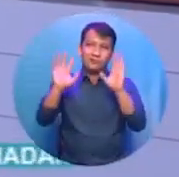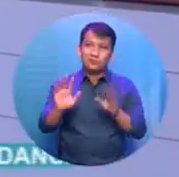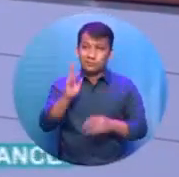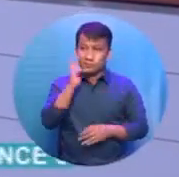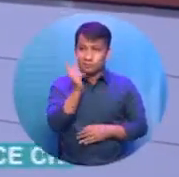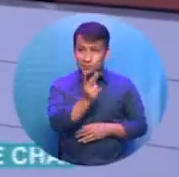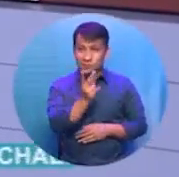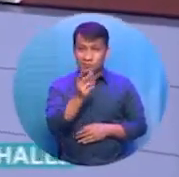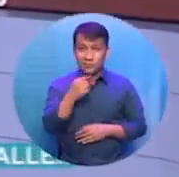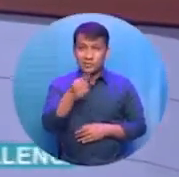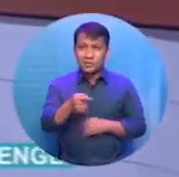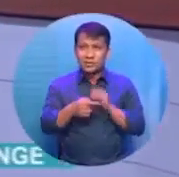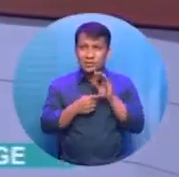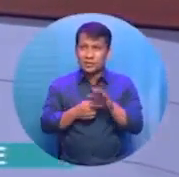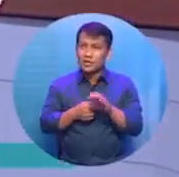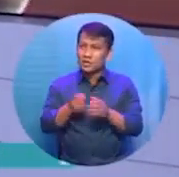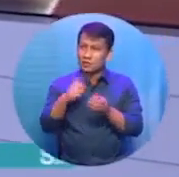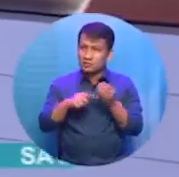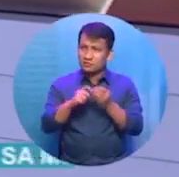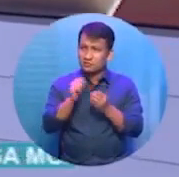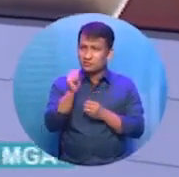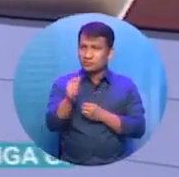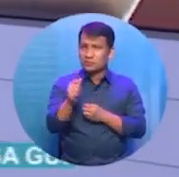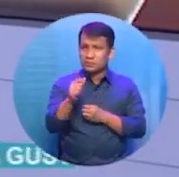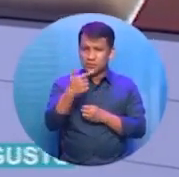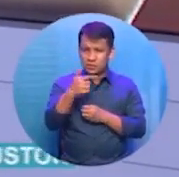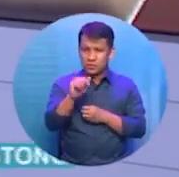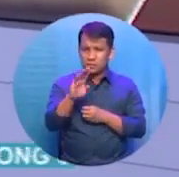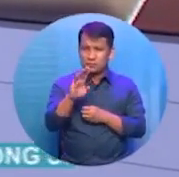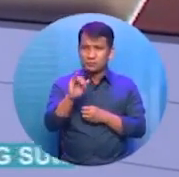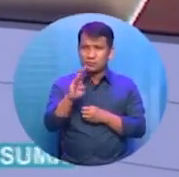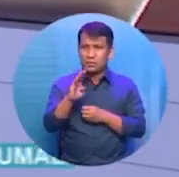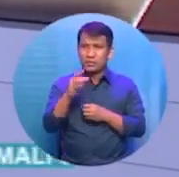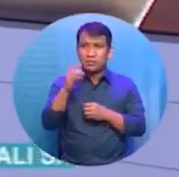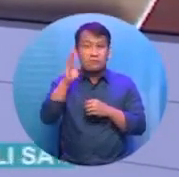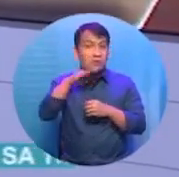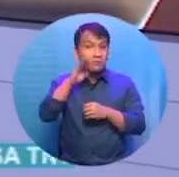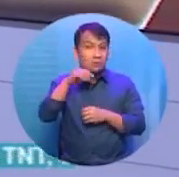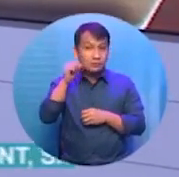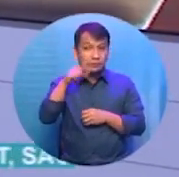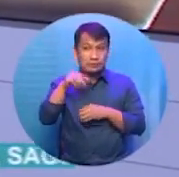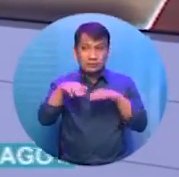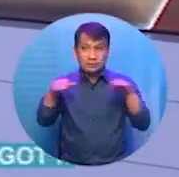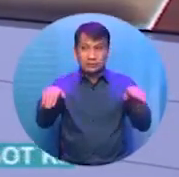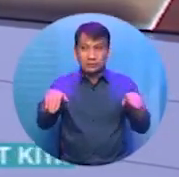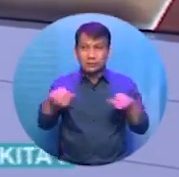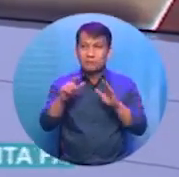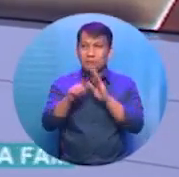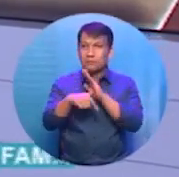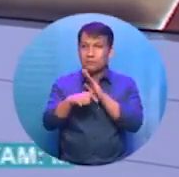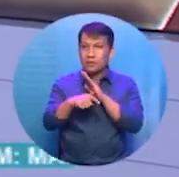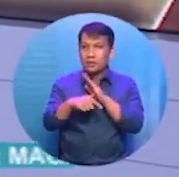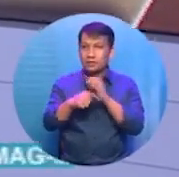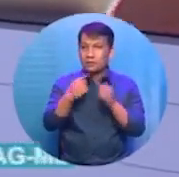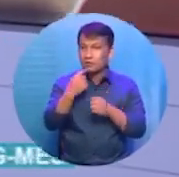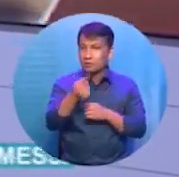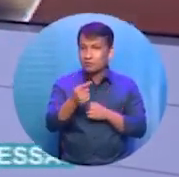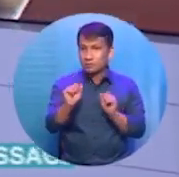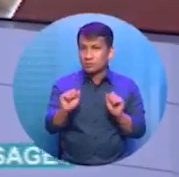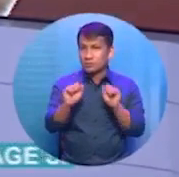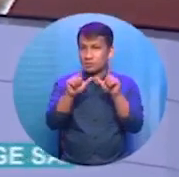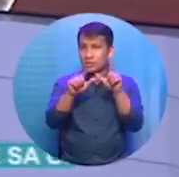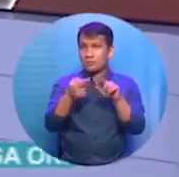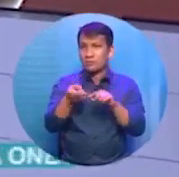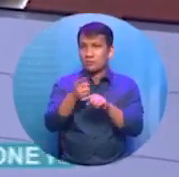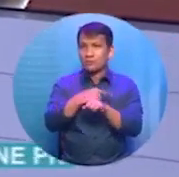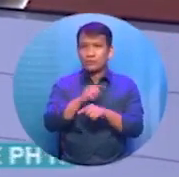See? Ang sinasabi ko, yan po ay yung Gabuya siblings, magkakapatid po yan sila. Mamaya makakausap natin sila live. Sila